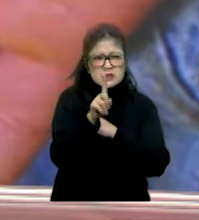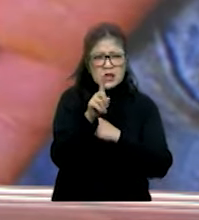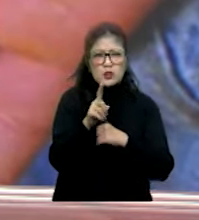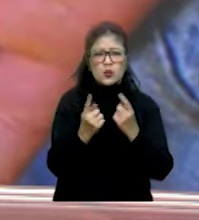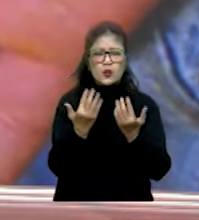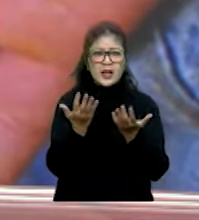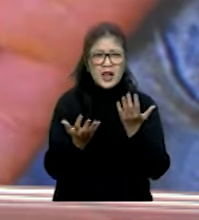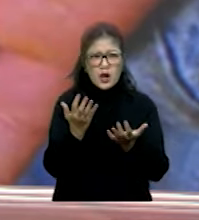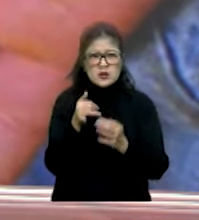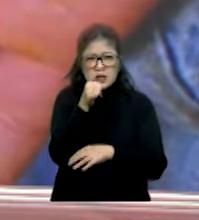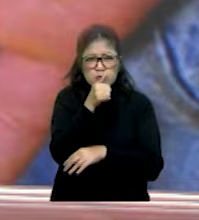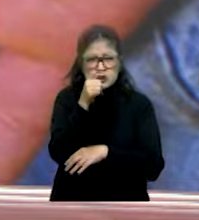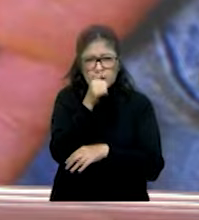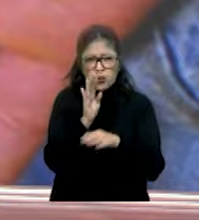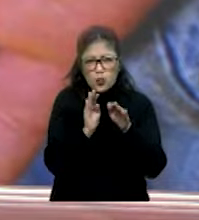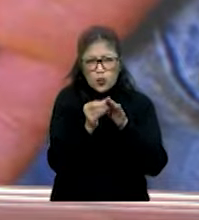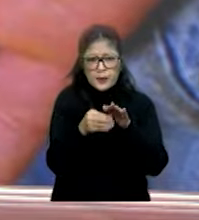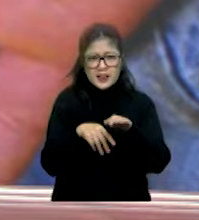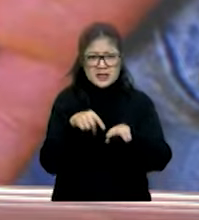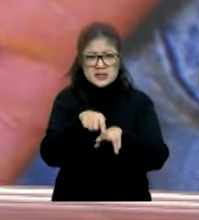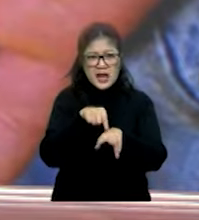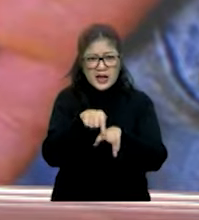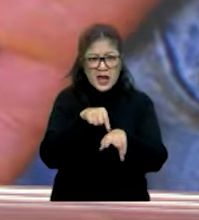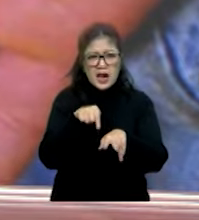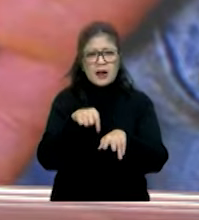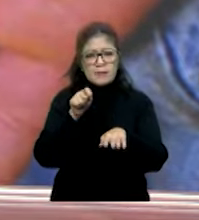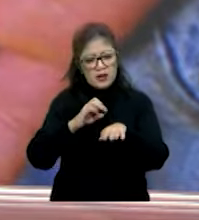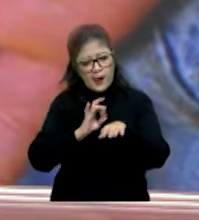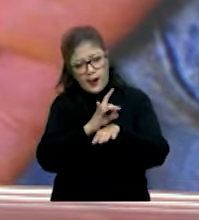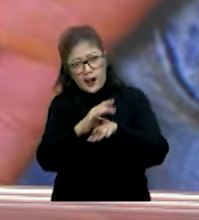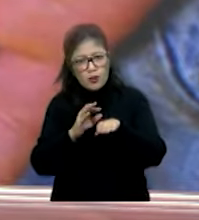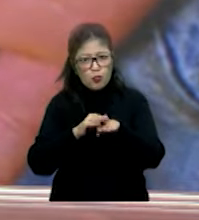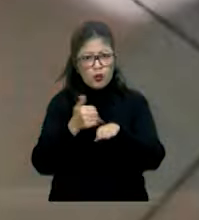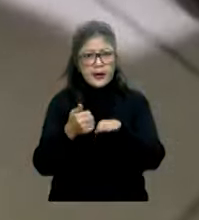sabu. Sabu disembunyikan dalam sandal hak yang dimodifikasi.